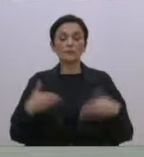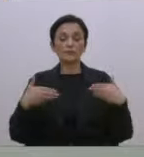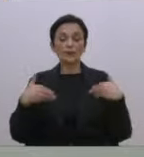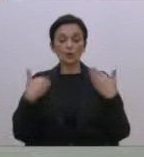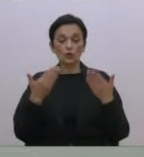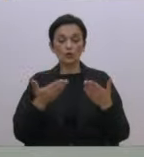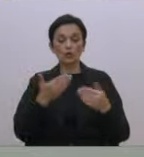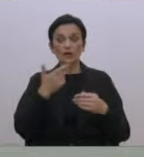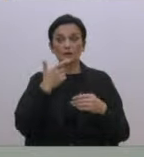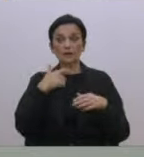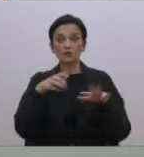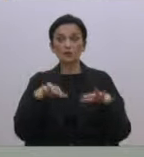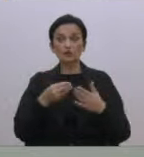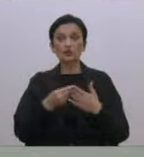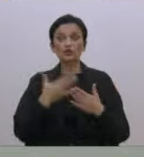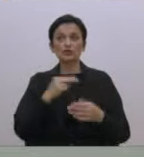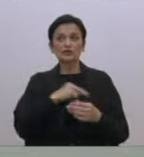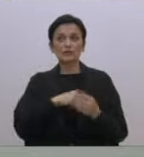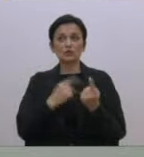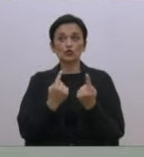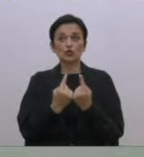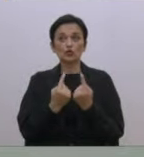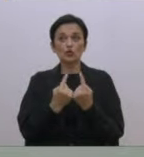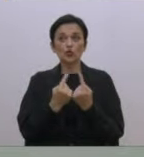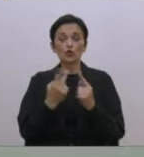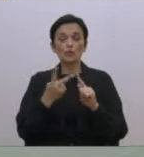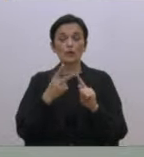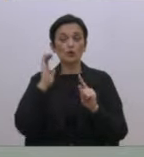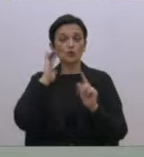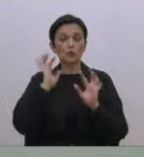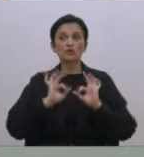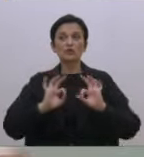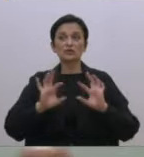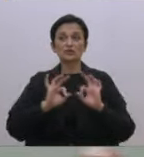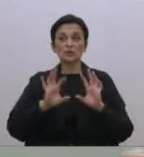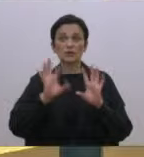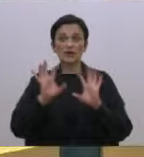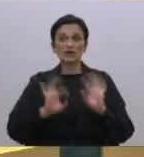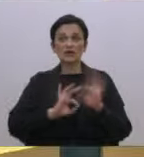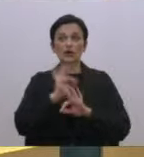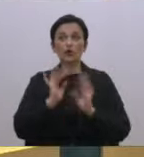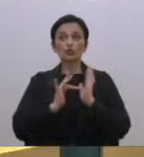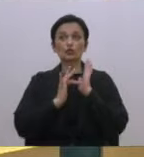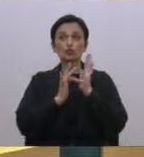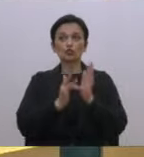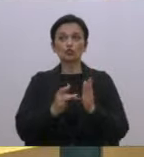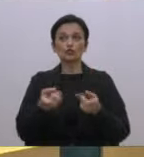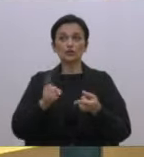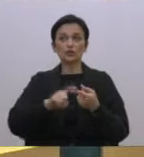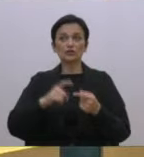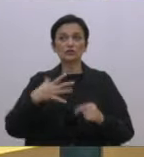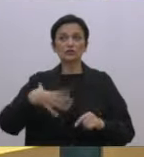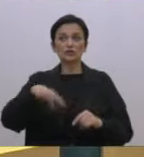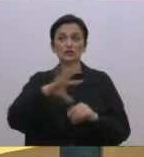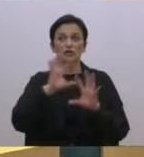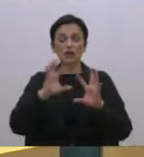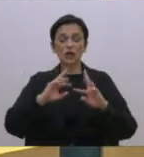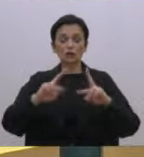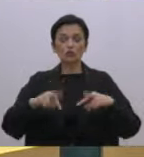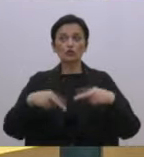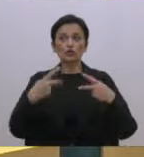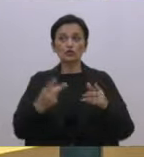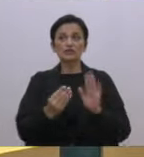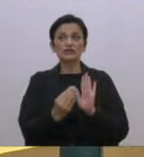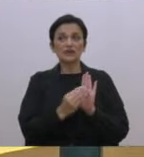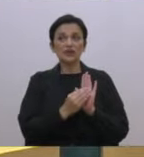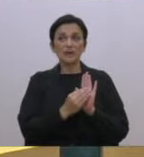მოგესალმებით, ბატონო თავმჯდომარე, ძვირფასო კოლეგებო. მეორე მოსმენით წარმოგიდგენ კანონის პროექტ ტურიზმის შესახებ საქართველოს კანონში ცვლილების შეტანის